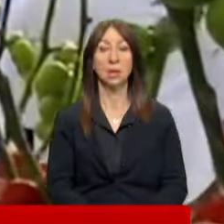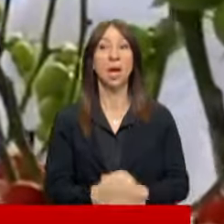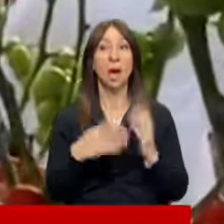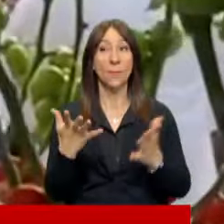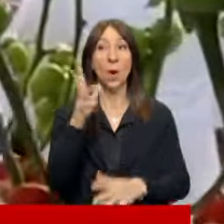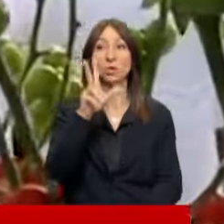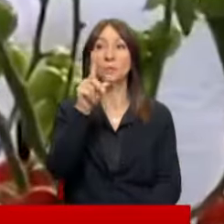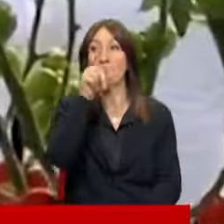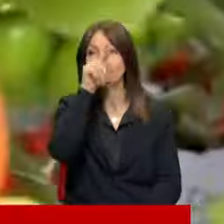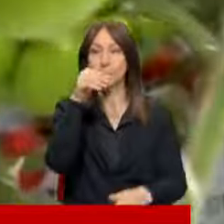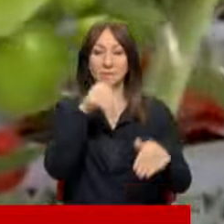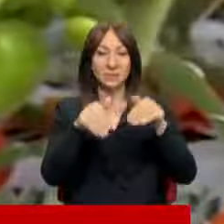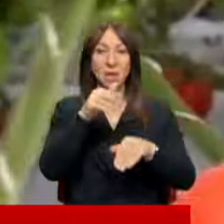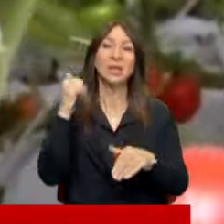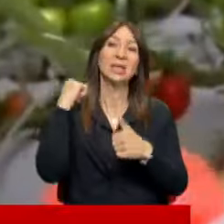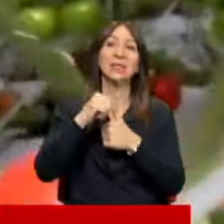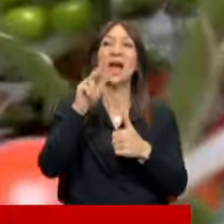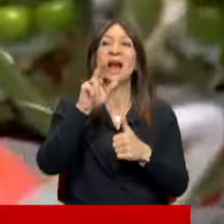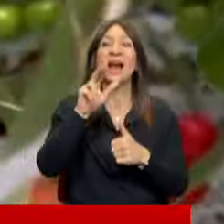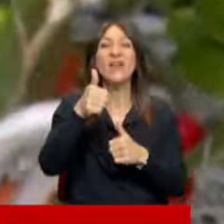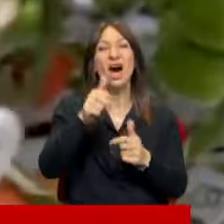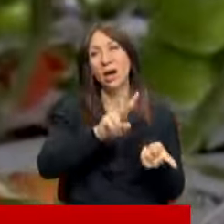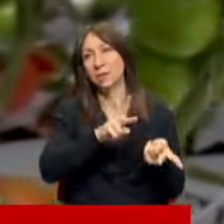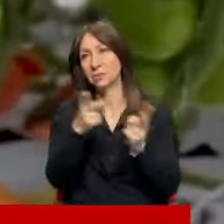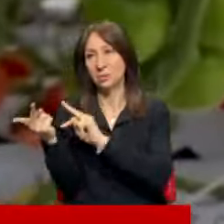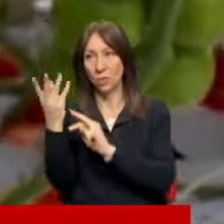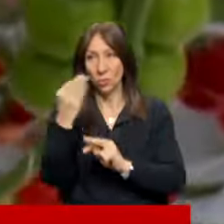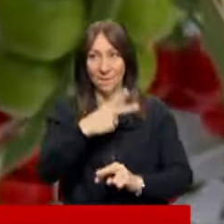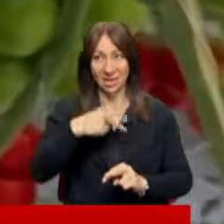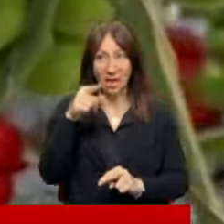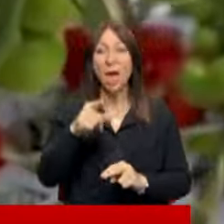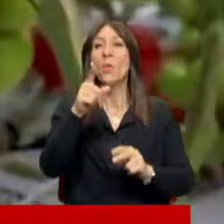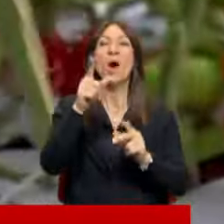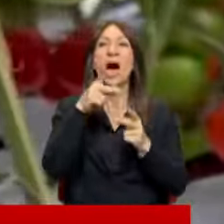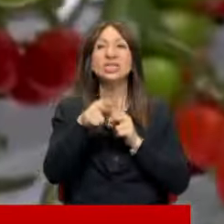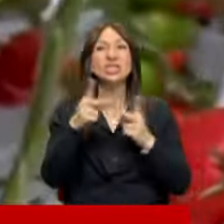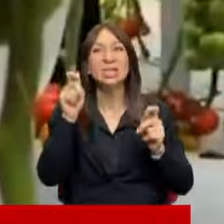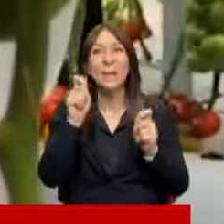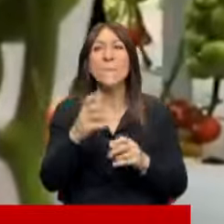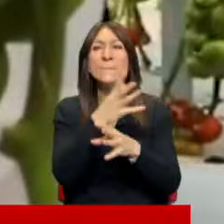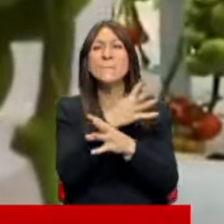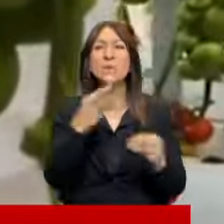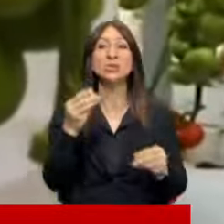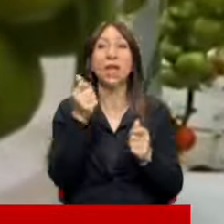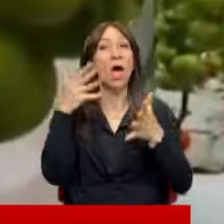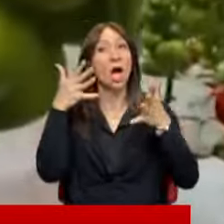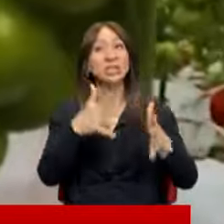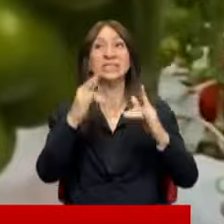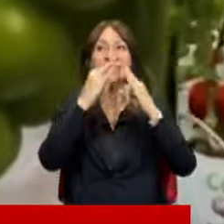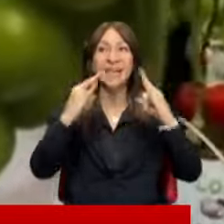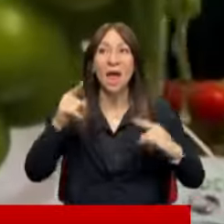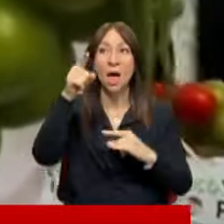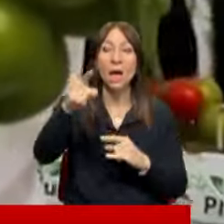Ancak 31 Mart seçiminde belediye yeniden Refah Partisi'ne geçti. Termal ısıtmalı denilerek açılışı yapılan milyonlarca lira harcanan